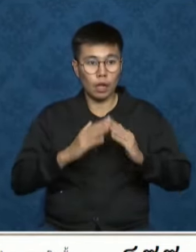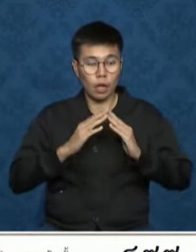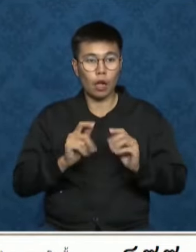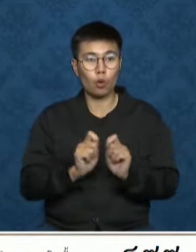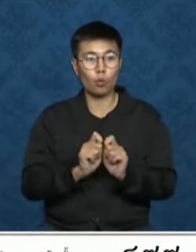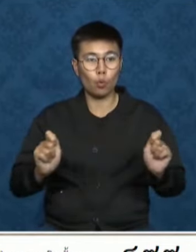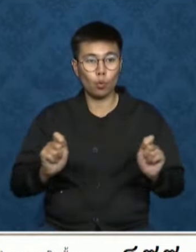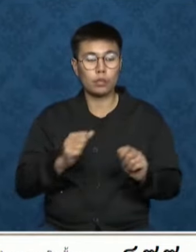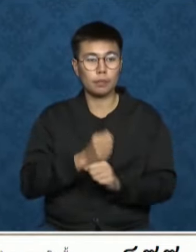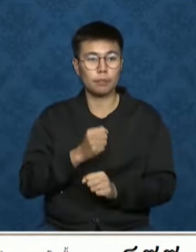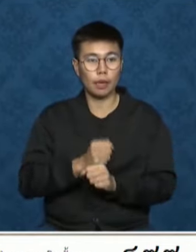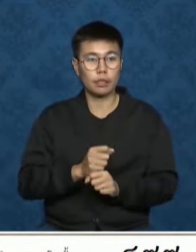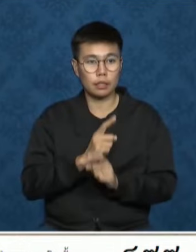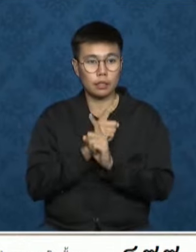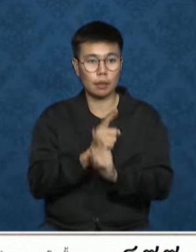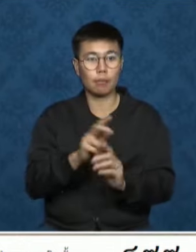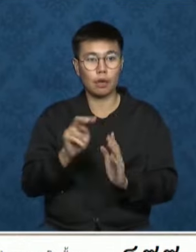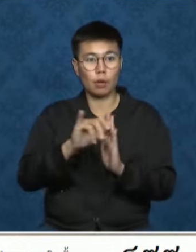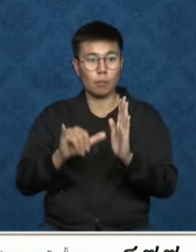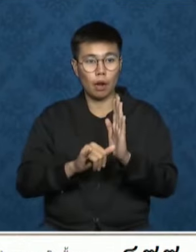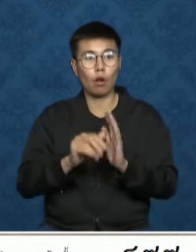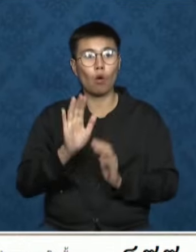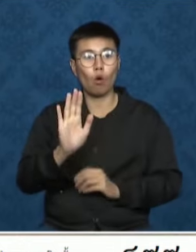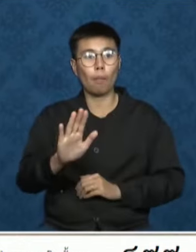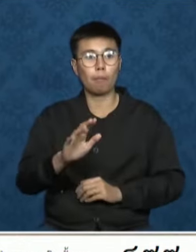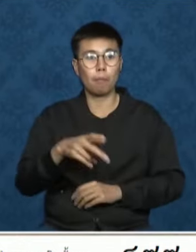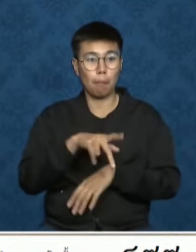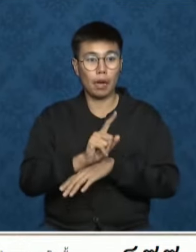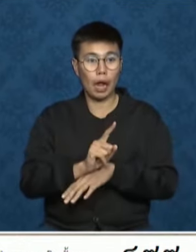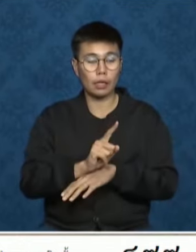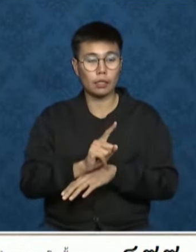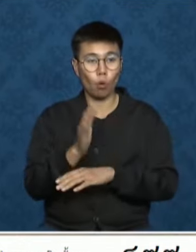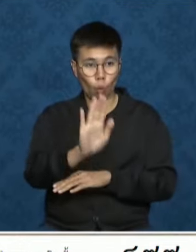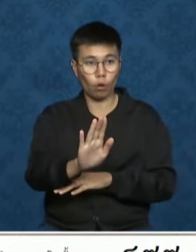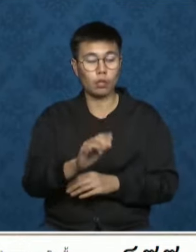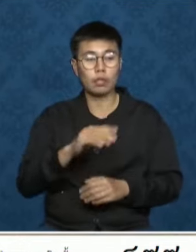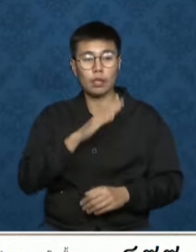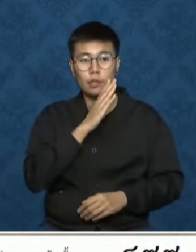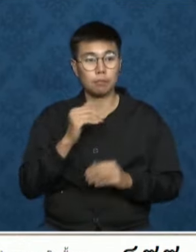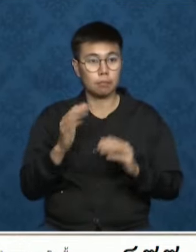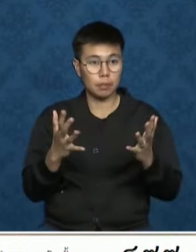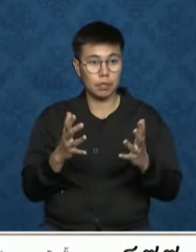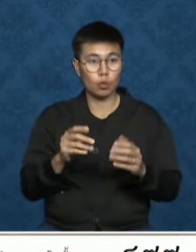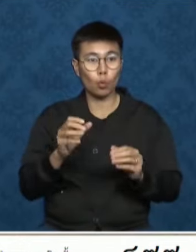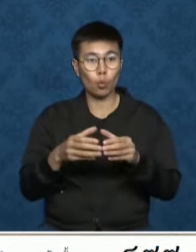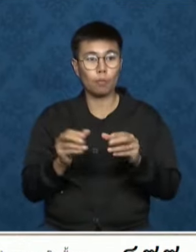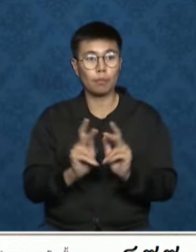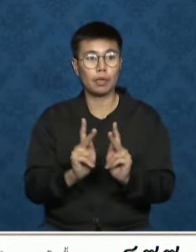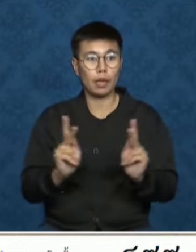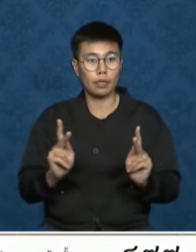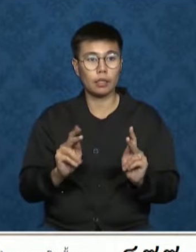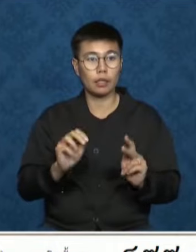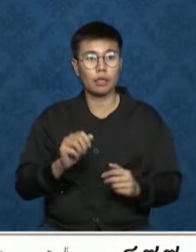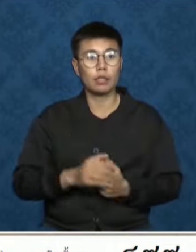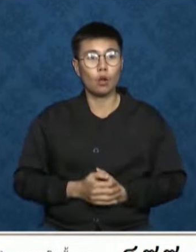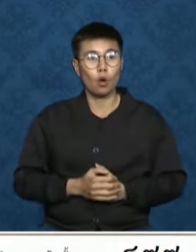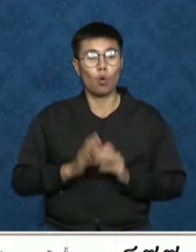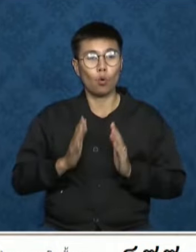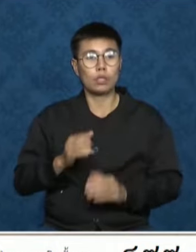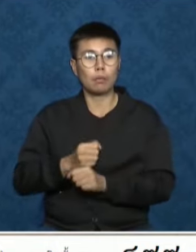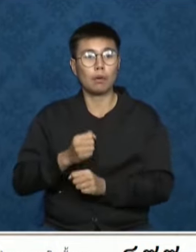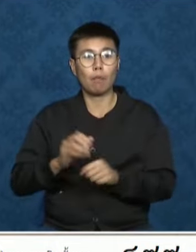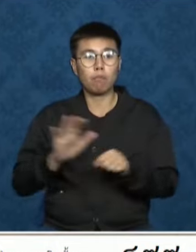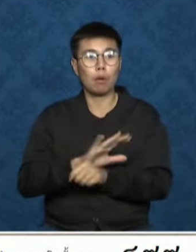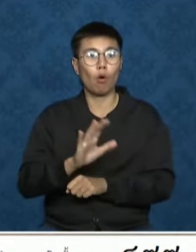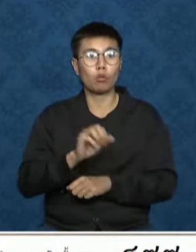กรรมธการขึนมาทำงานตามโหโบยของท่านประทานเขาบไม่ตั้งกมิการศาะมันที่ไม่เพียพ